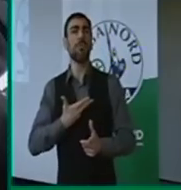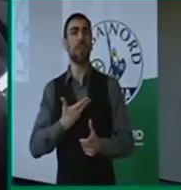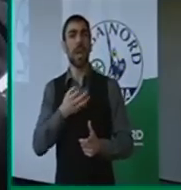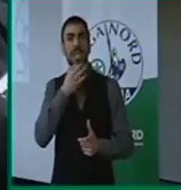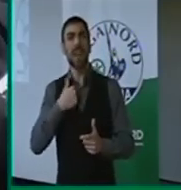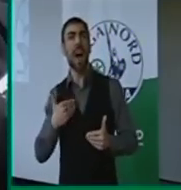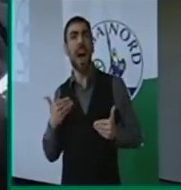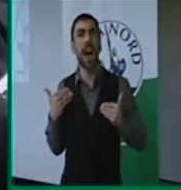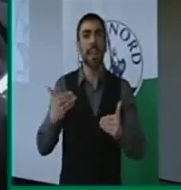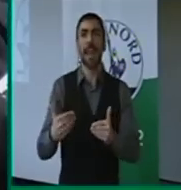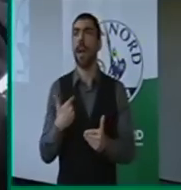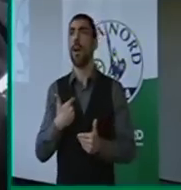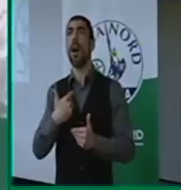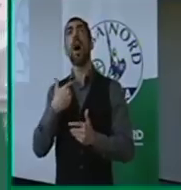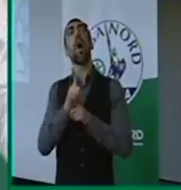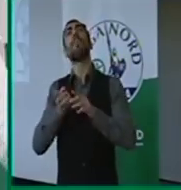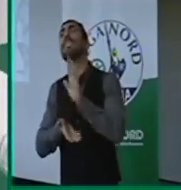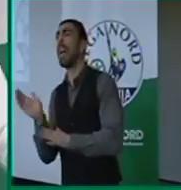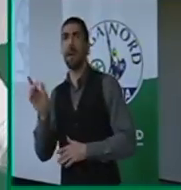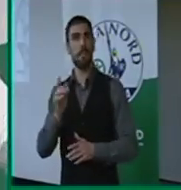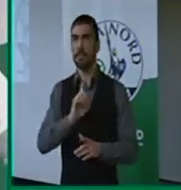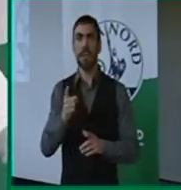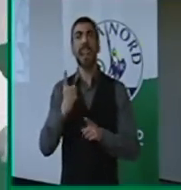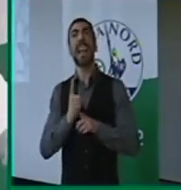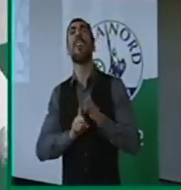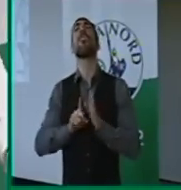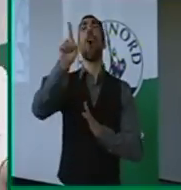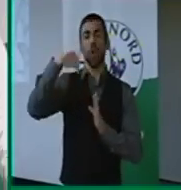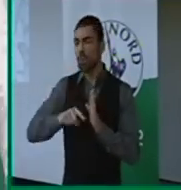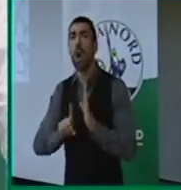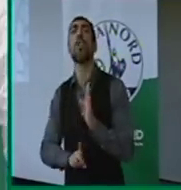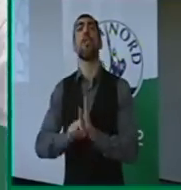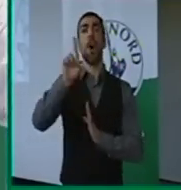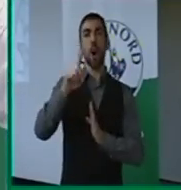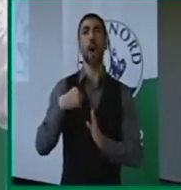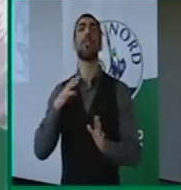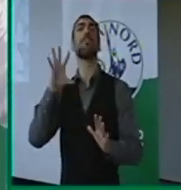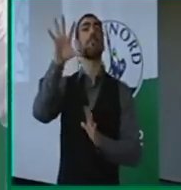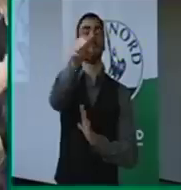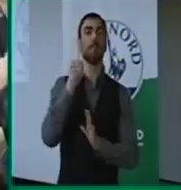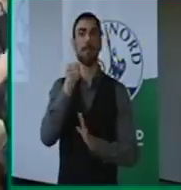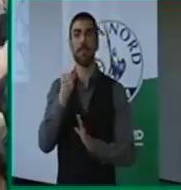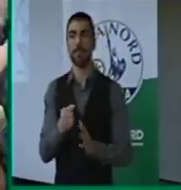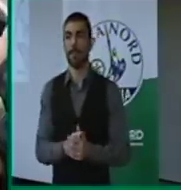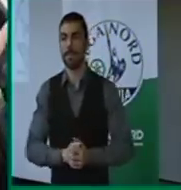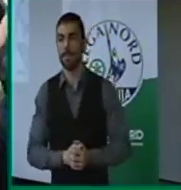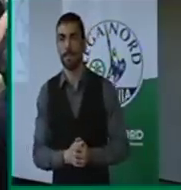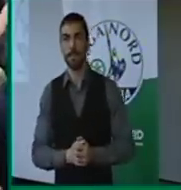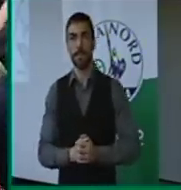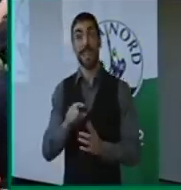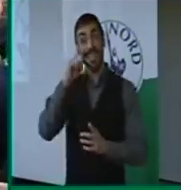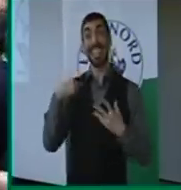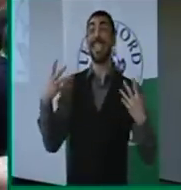all'attacco non devi scappare verso sud devi correre verso nord e riprenderti il tuo futuro Quindi se stiamo